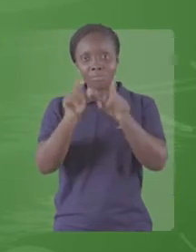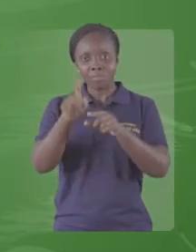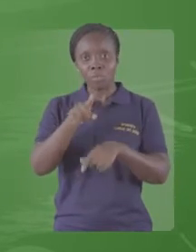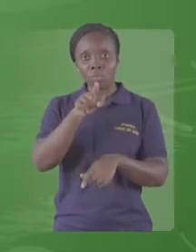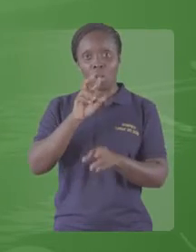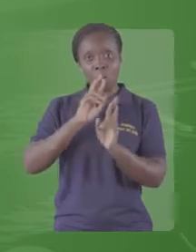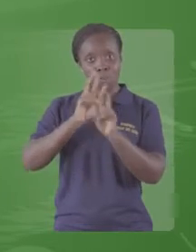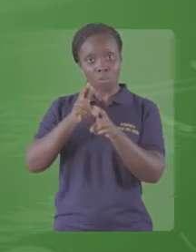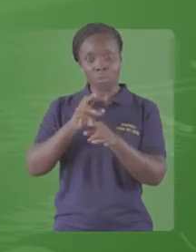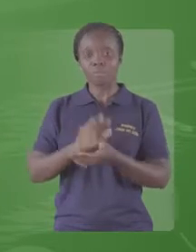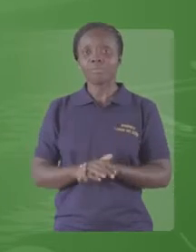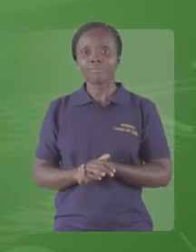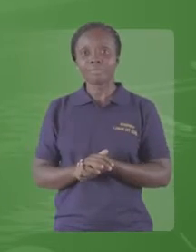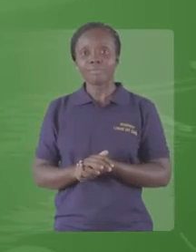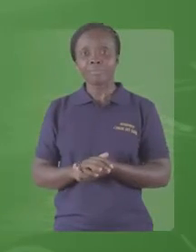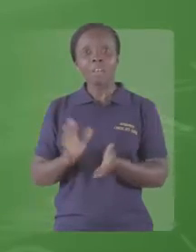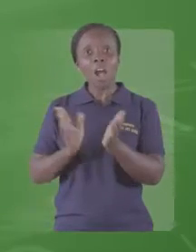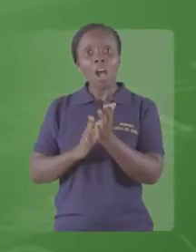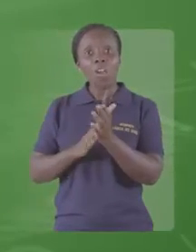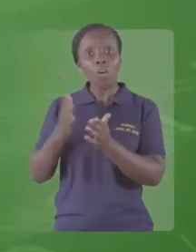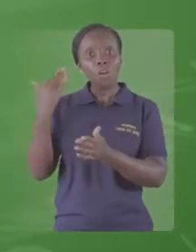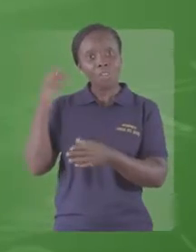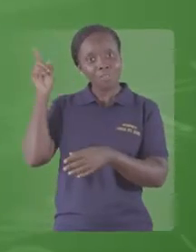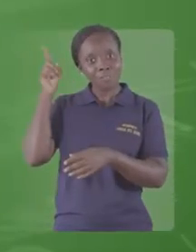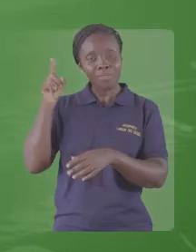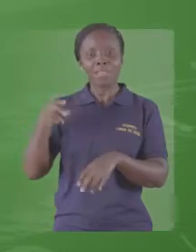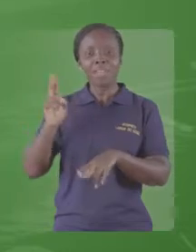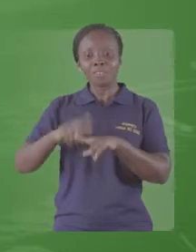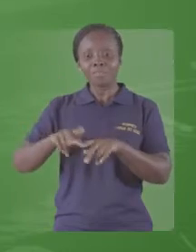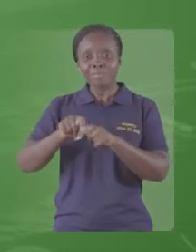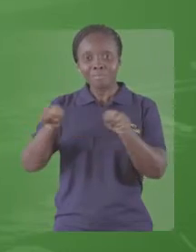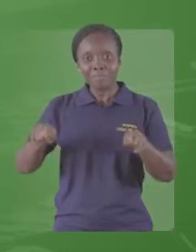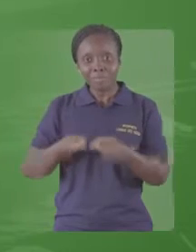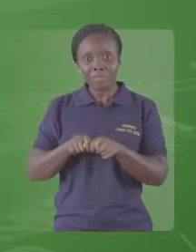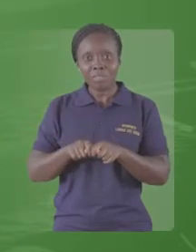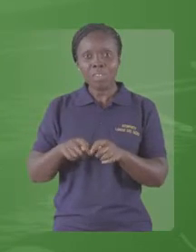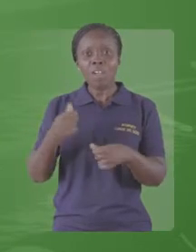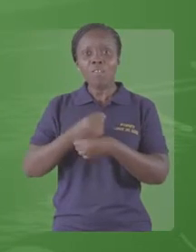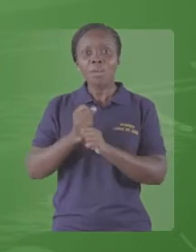connaissances. Avec quelle matière l'on fabrique les tables-bancs?